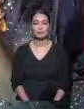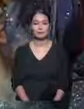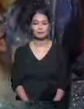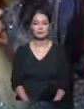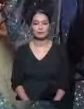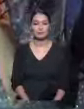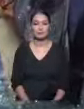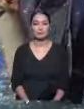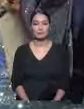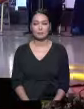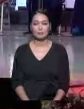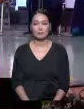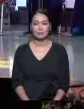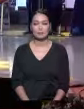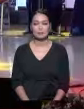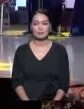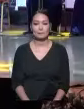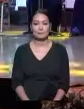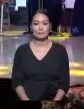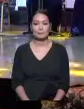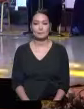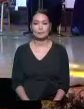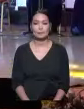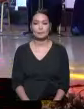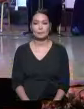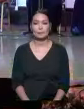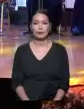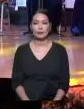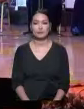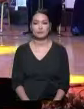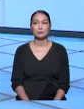Ирина Якунина, Ринат Джумагулов, Астана Таймс, Усть-Каменогорск.